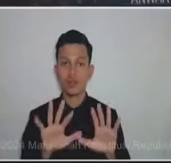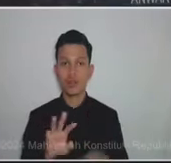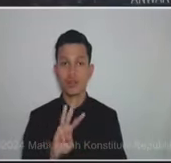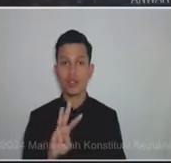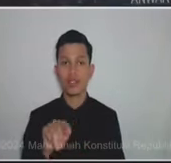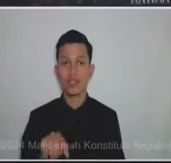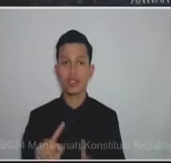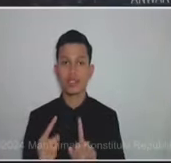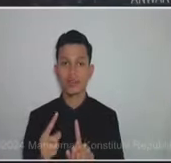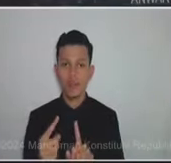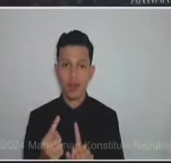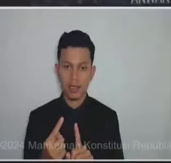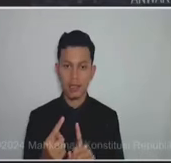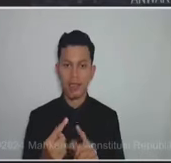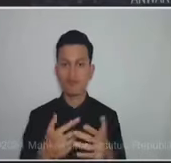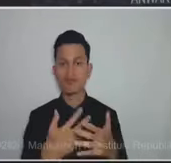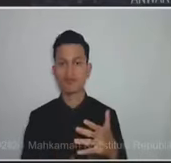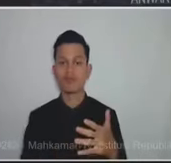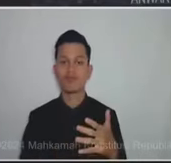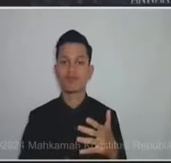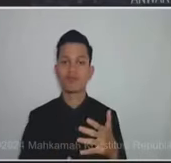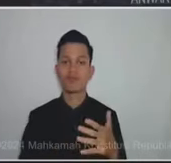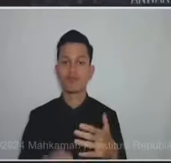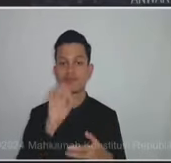311 dianggap